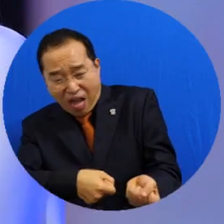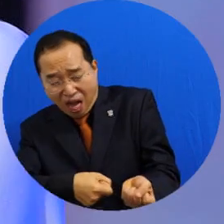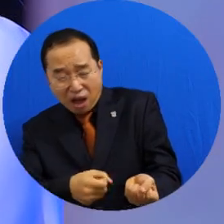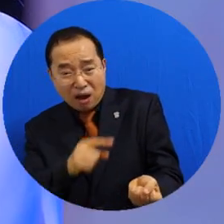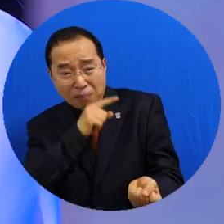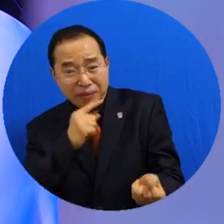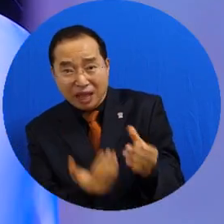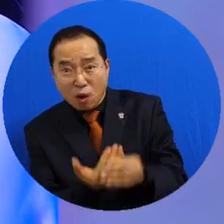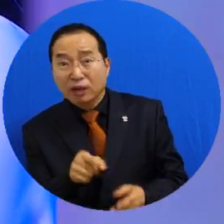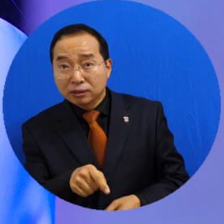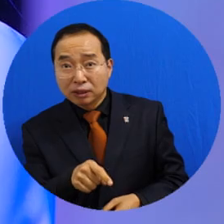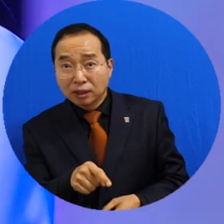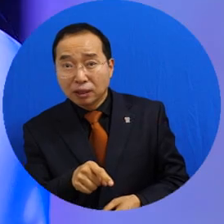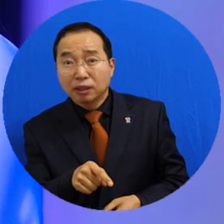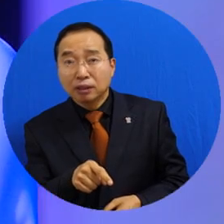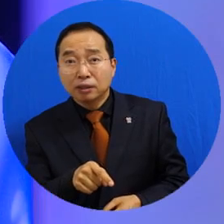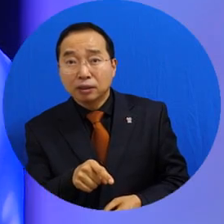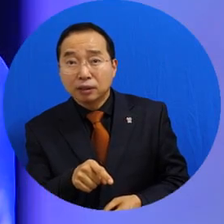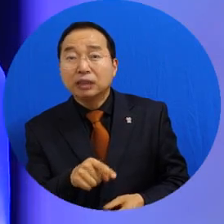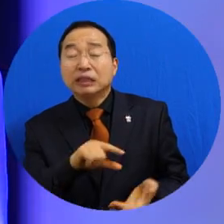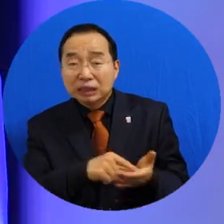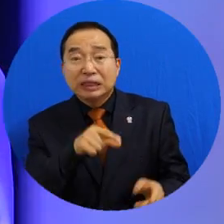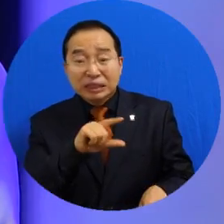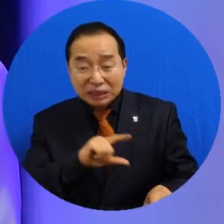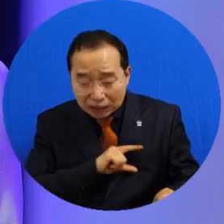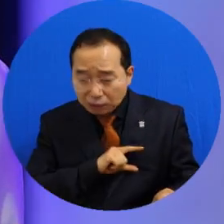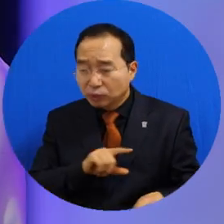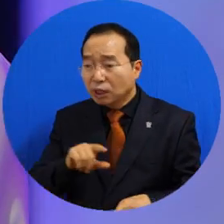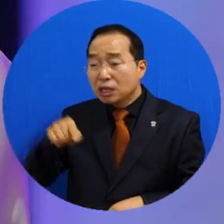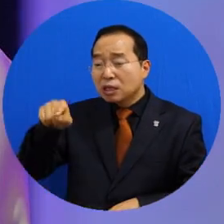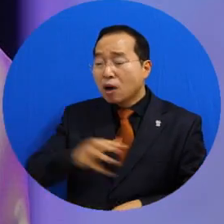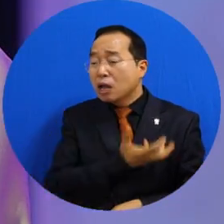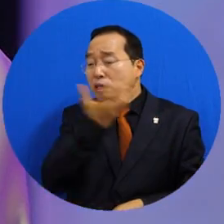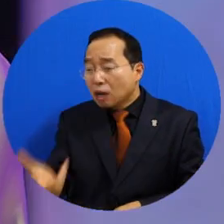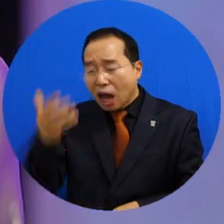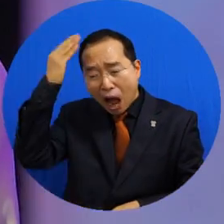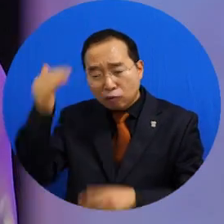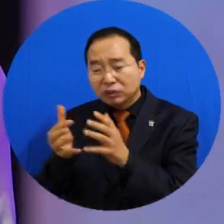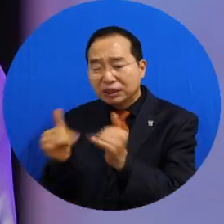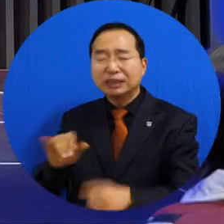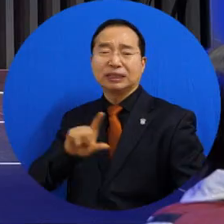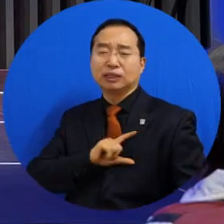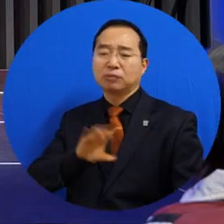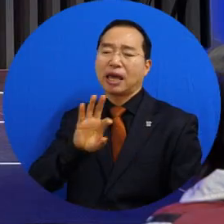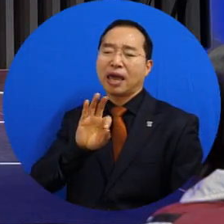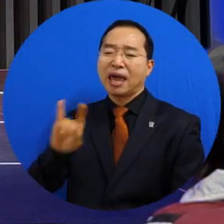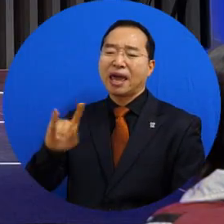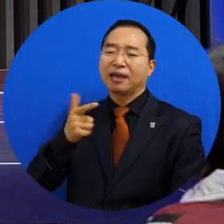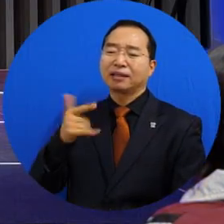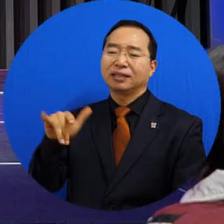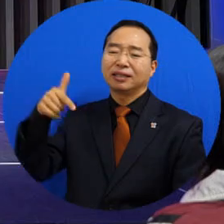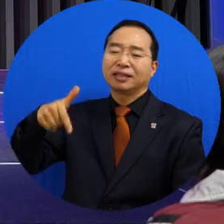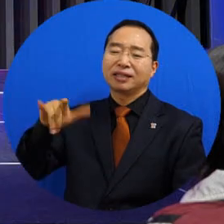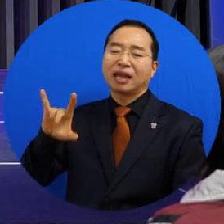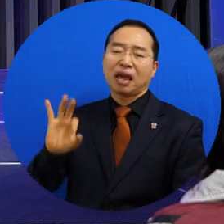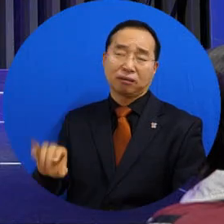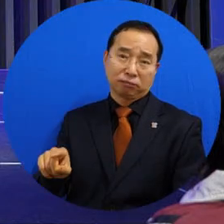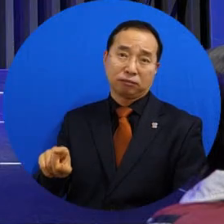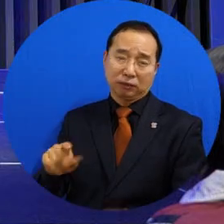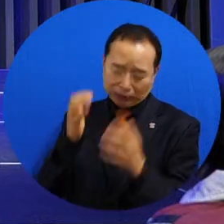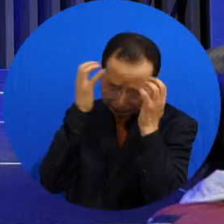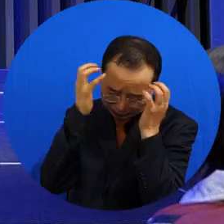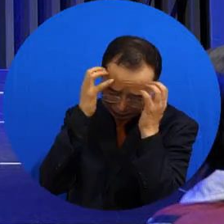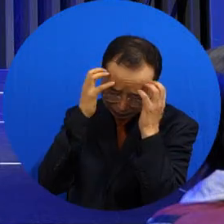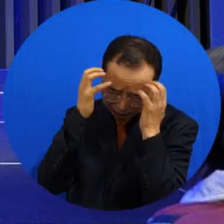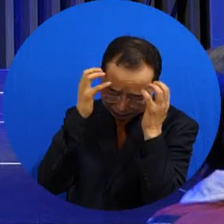합니다. 어느새 에네켄은 쿠바 한인의 또 다른 이름이 되었는데요. 고단한 삶에서도 잊지